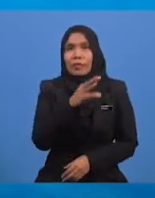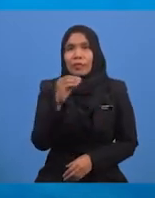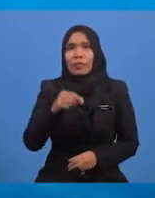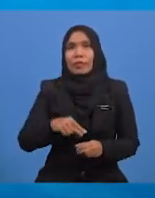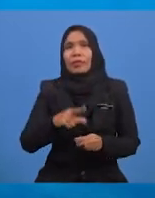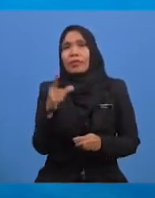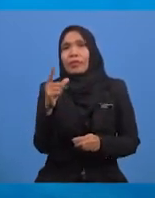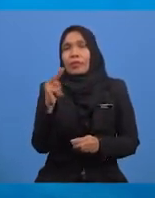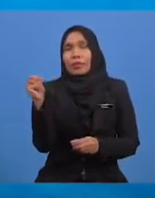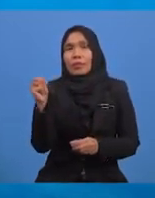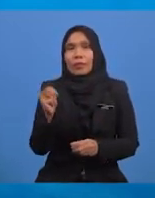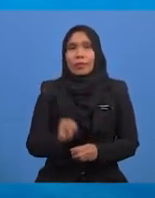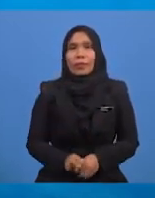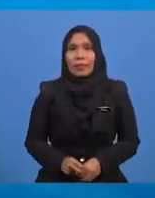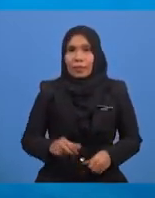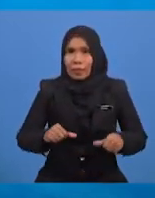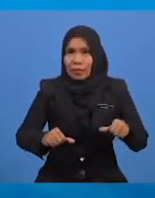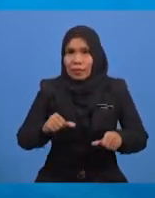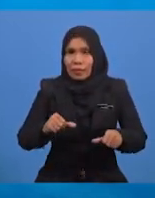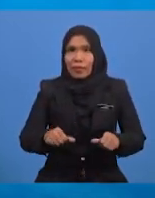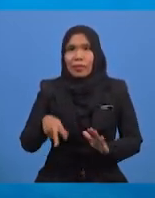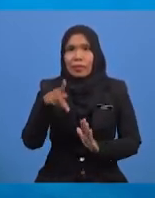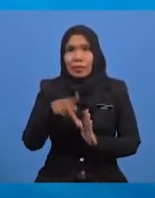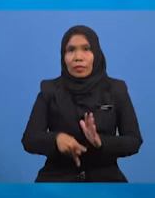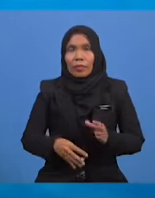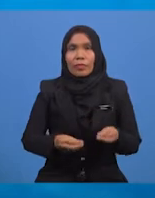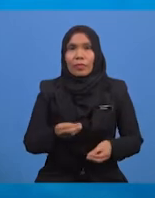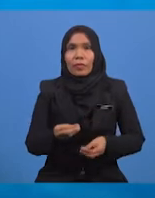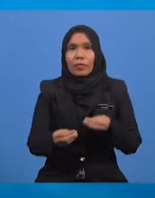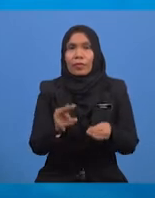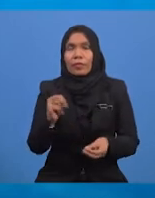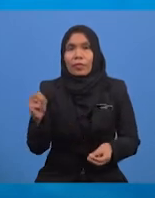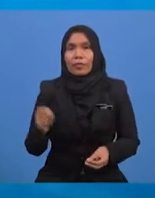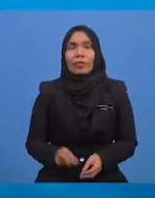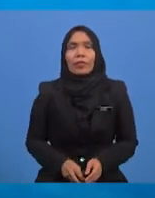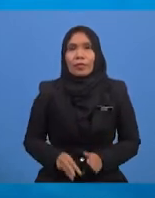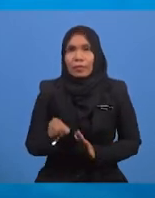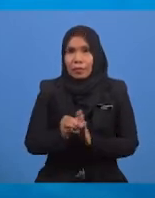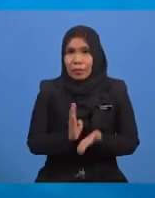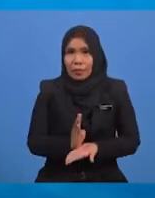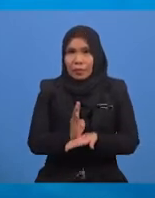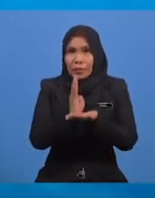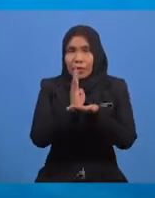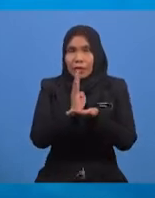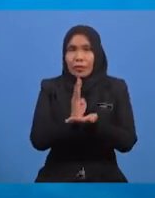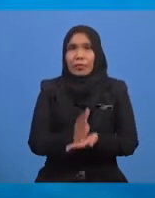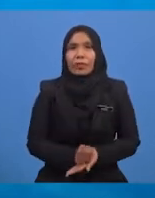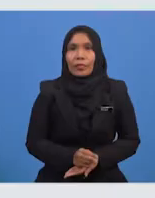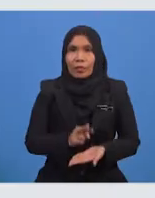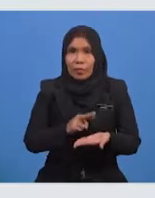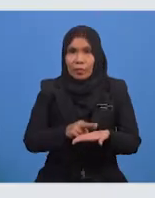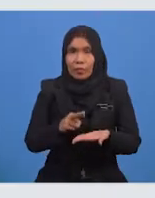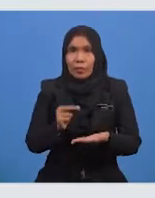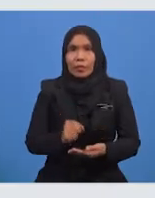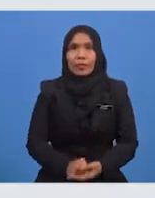aktiviti organisasi perniagaan. Selain itu, membantu organisasi merancang aktiviti perniagaan secara lebih